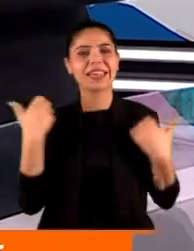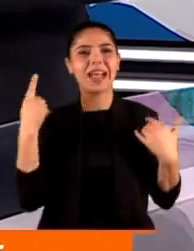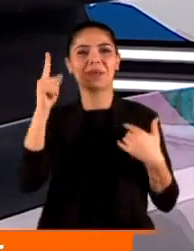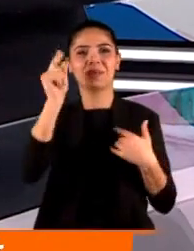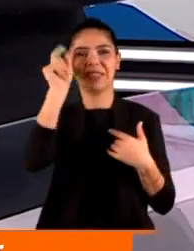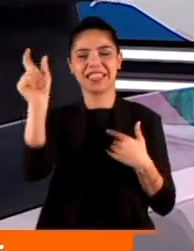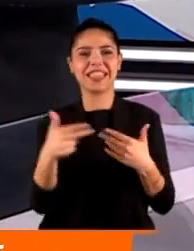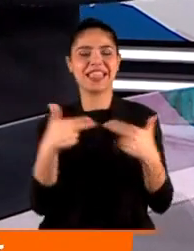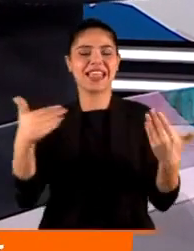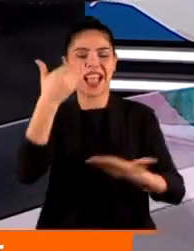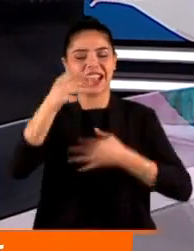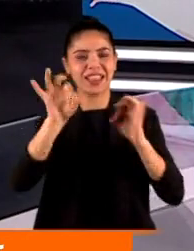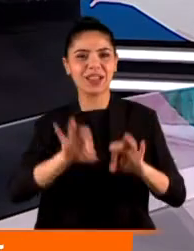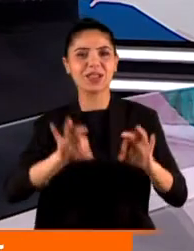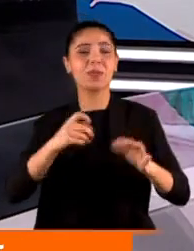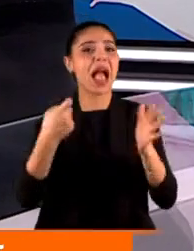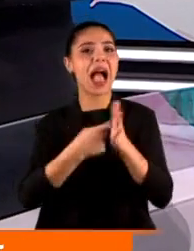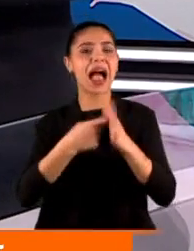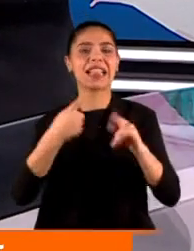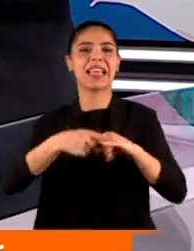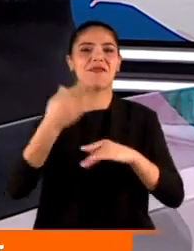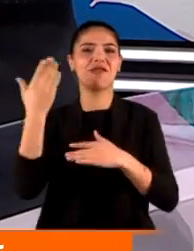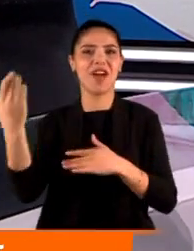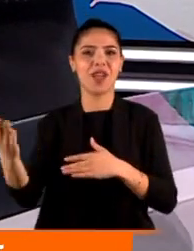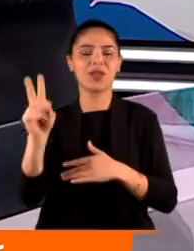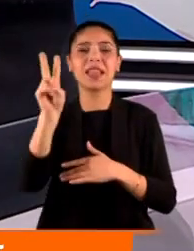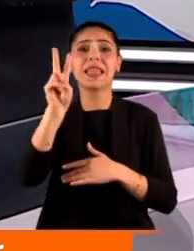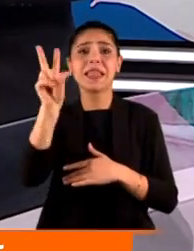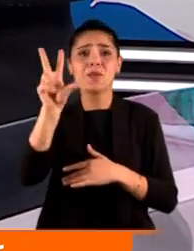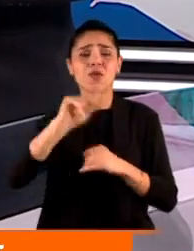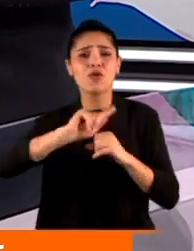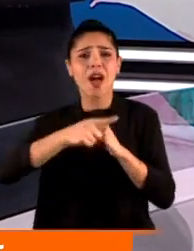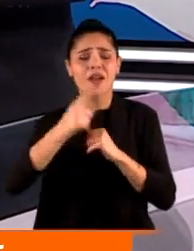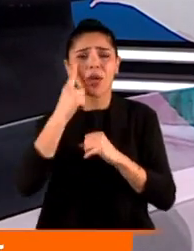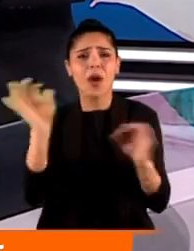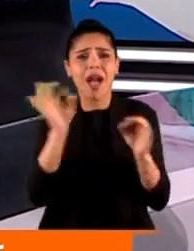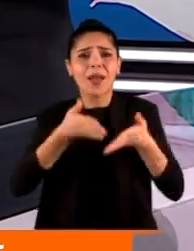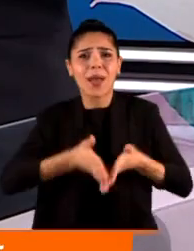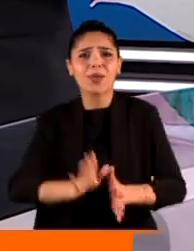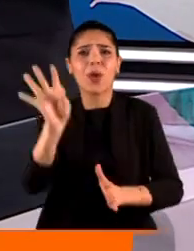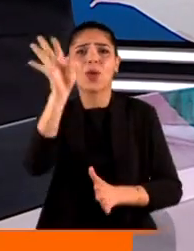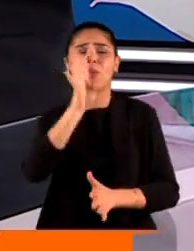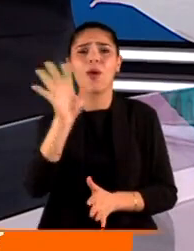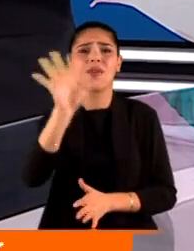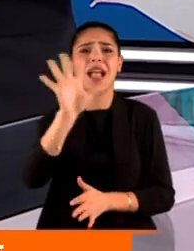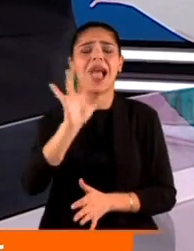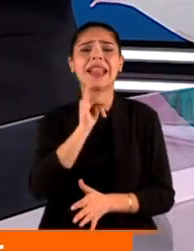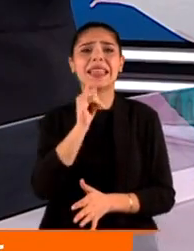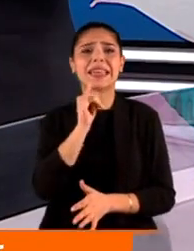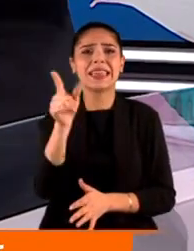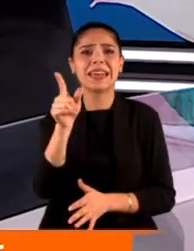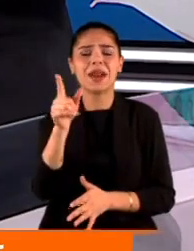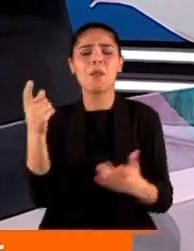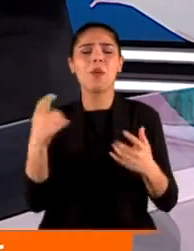birinin öyküsünü taşıyacağım şimdi ekrana adı İrfan dur 23 haftalıkken doğdu ve 450 gramlık minicik bedeniyle